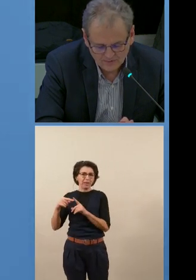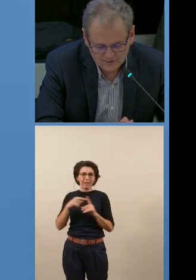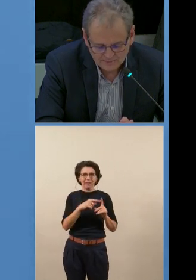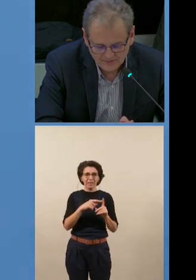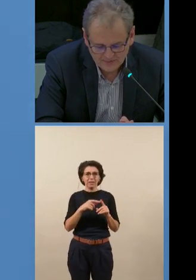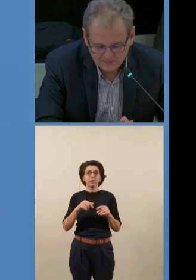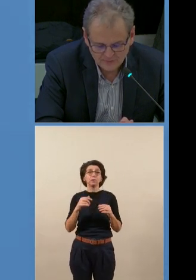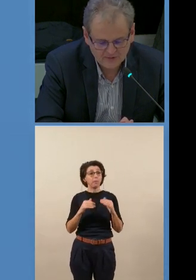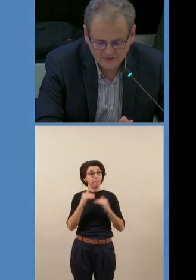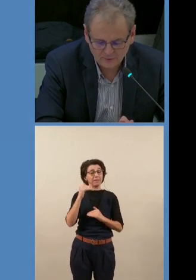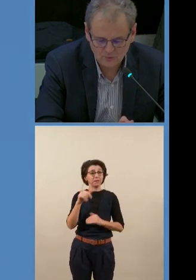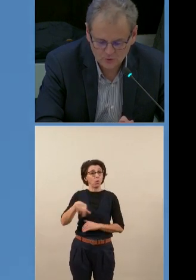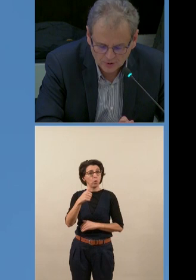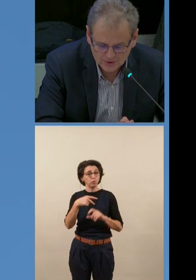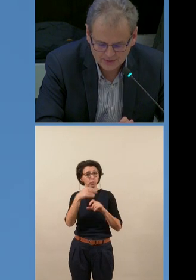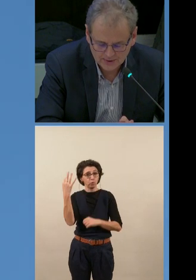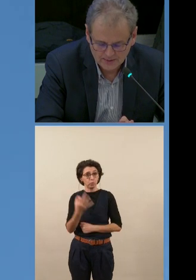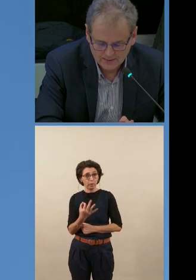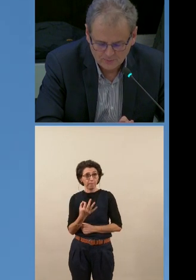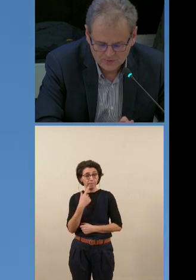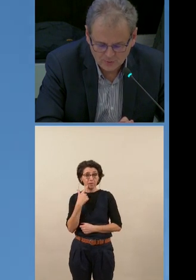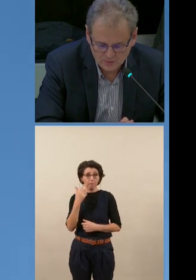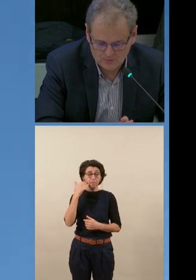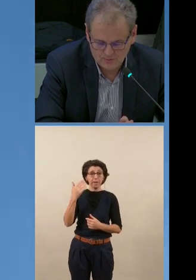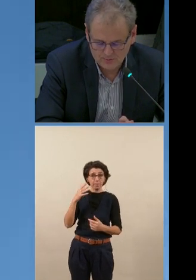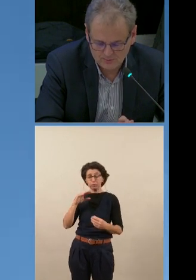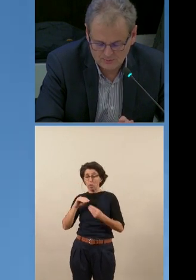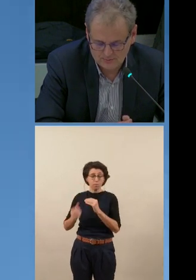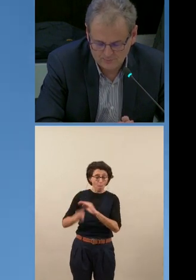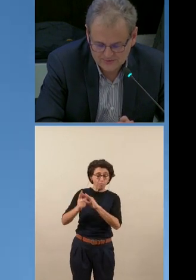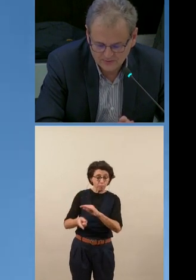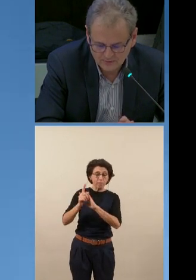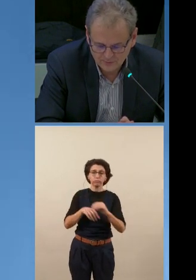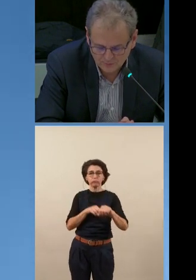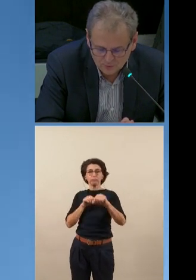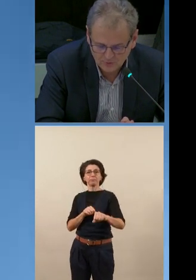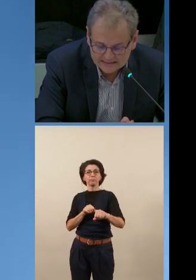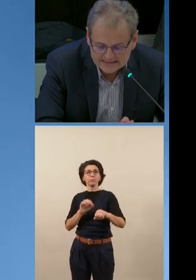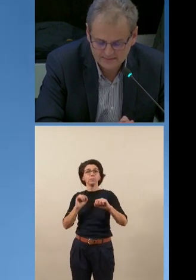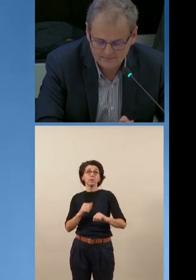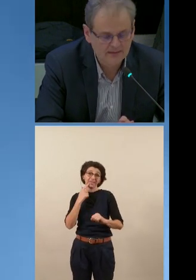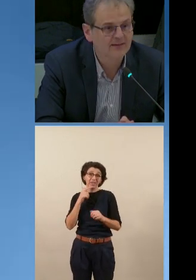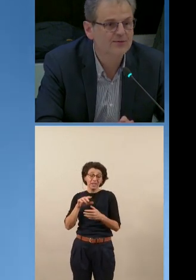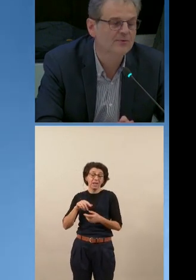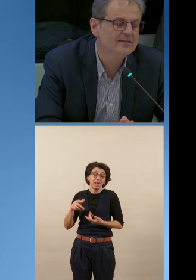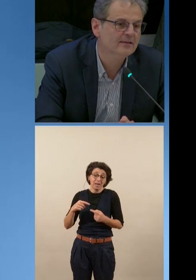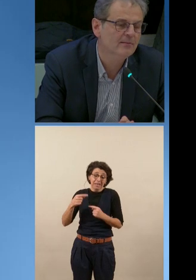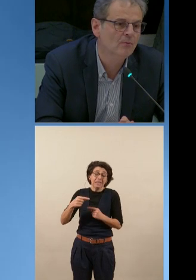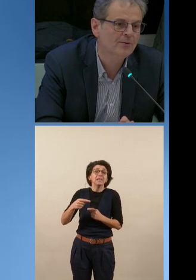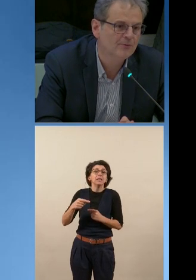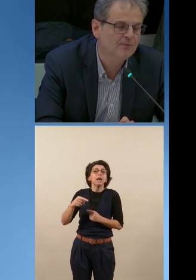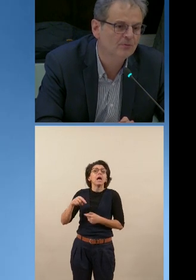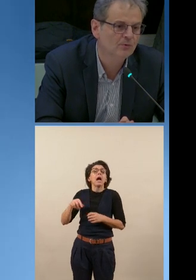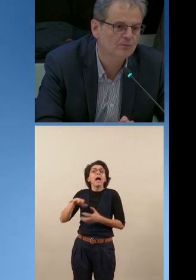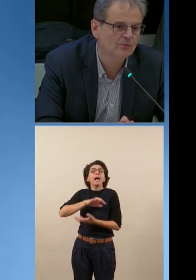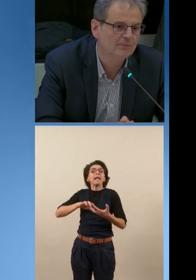conserver une capacité pour faire face au choc puisque on peut s'attendre à de futures crises la crise covid c'était Mo